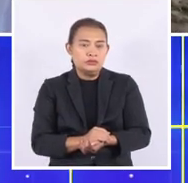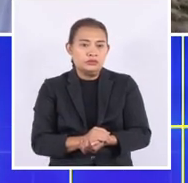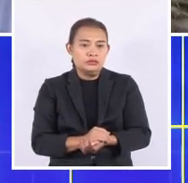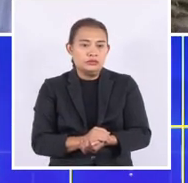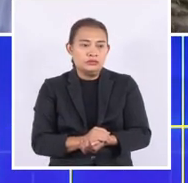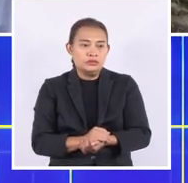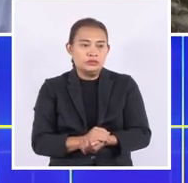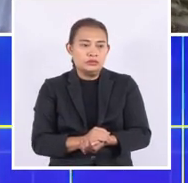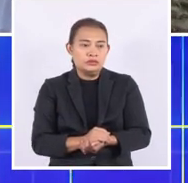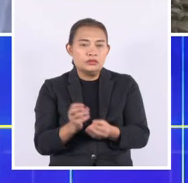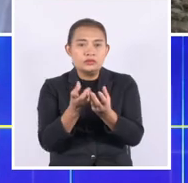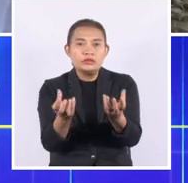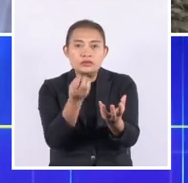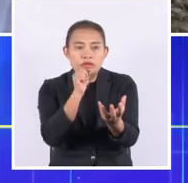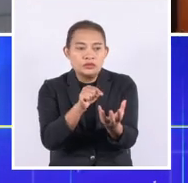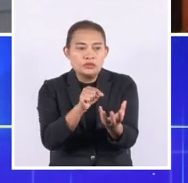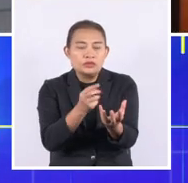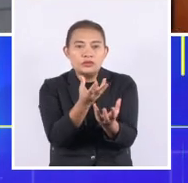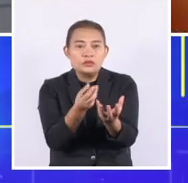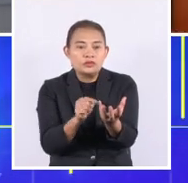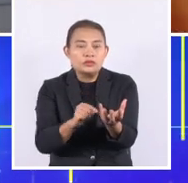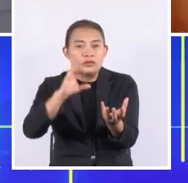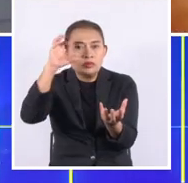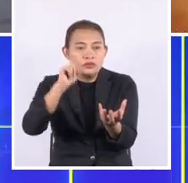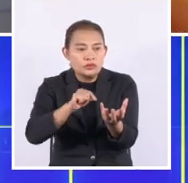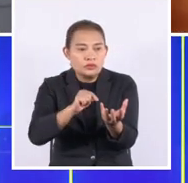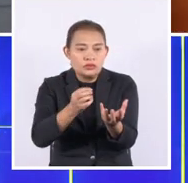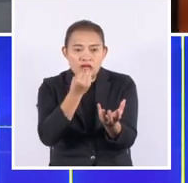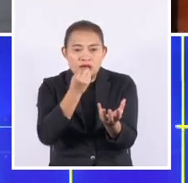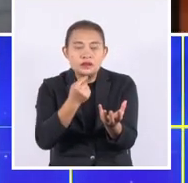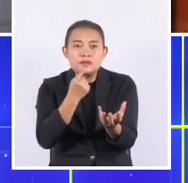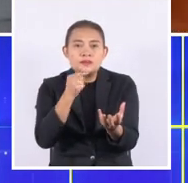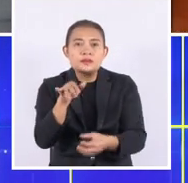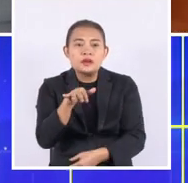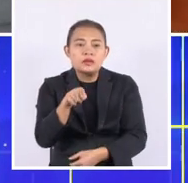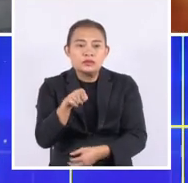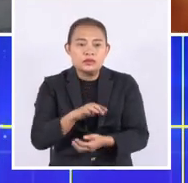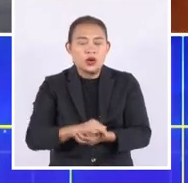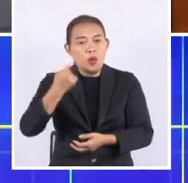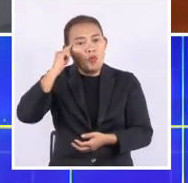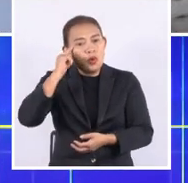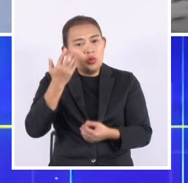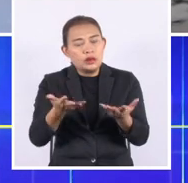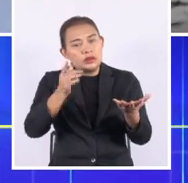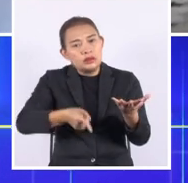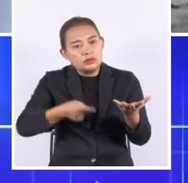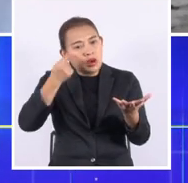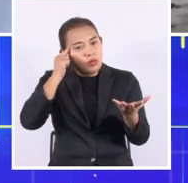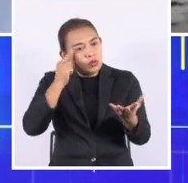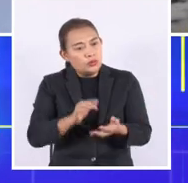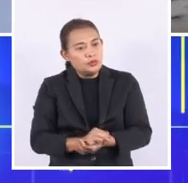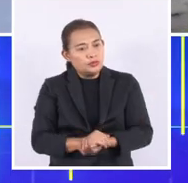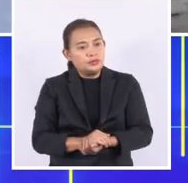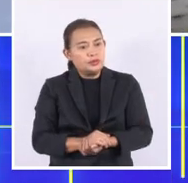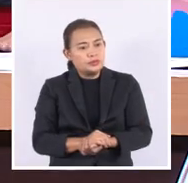าถ้ากินของที่มันเป็นของเหลือจากผีเนี่ยมันจะรสชาติจืด เน า ะ ไม่รู้เหมือนกันว่าจริงหรือเปล่า เหมือนในหนังเลยนะคะ บรรยากาศเ